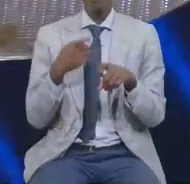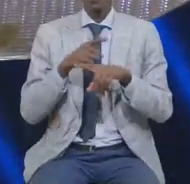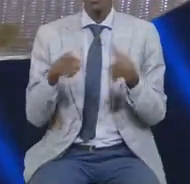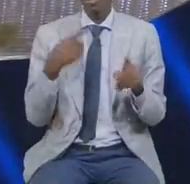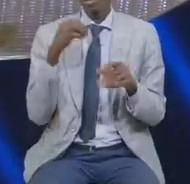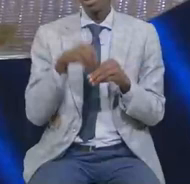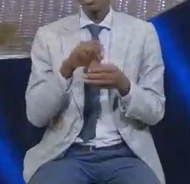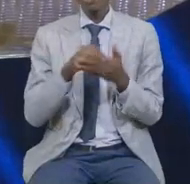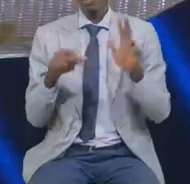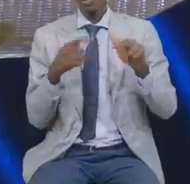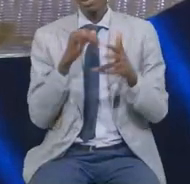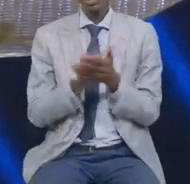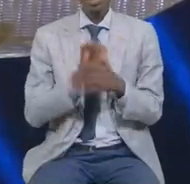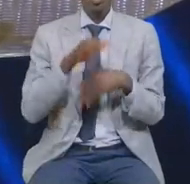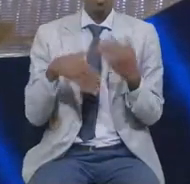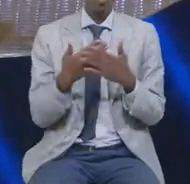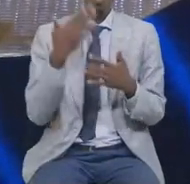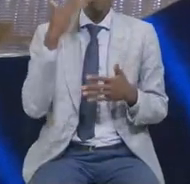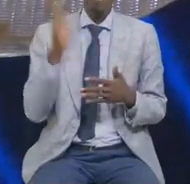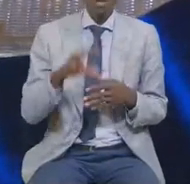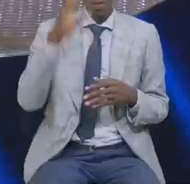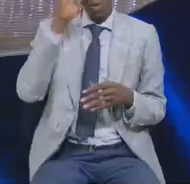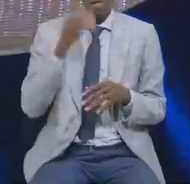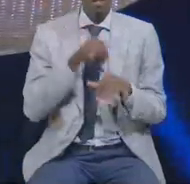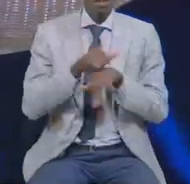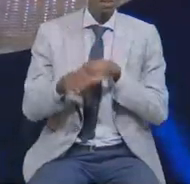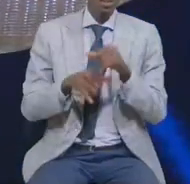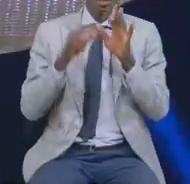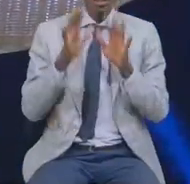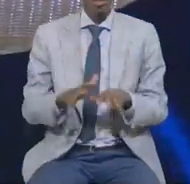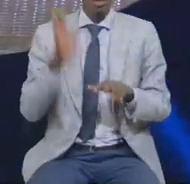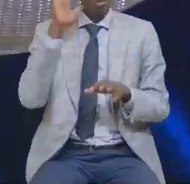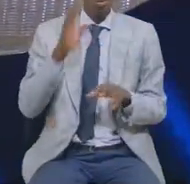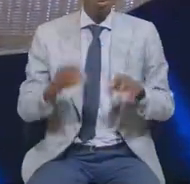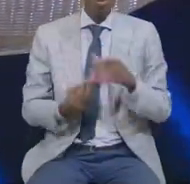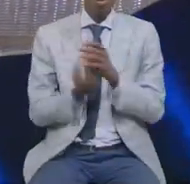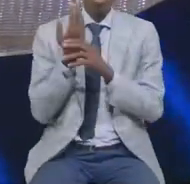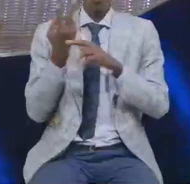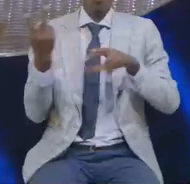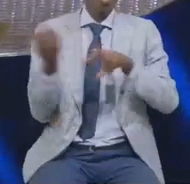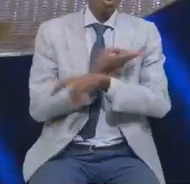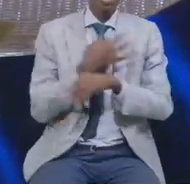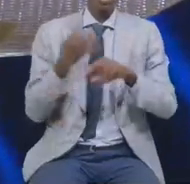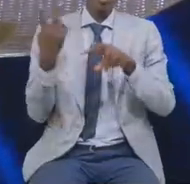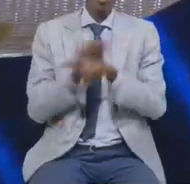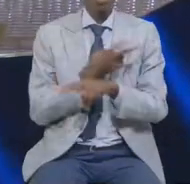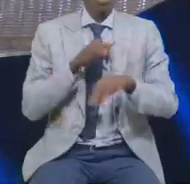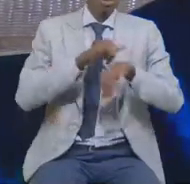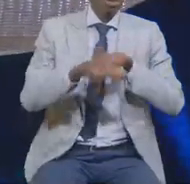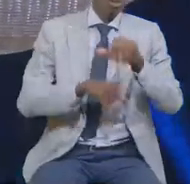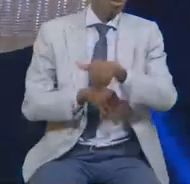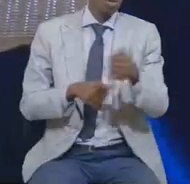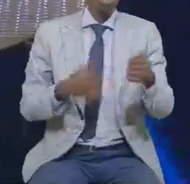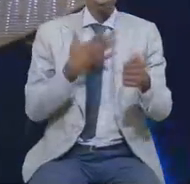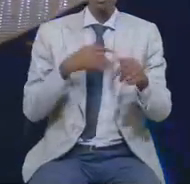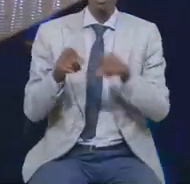13. Mais les hommes méchants et imposteurs avanceront toujours plus dans le mal, égarant les autres et égarés eux-mêmes.